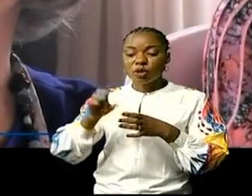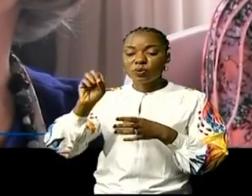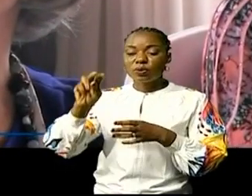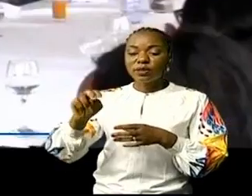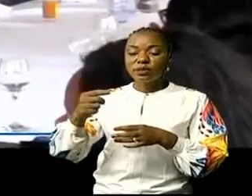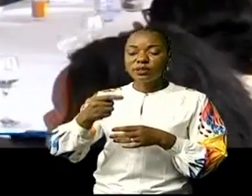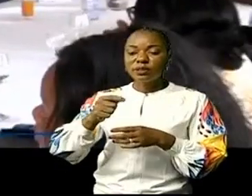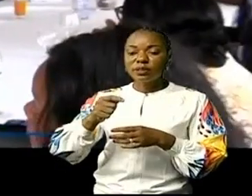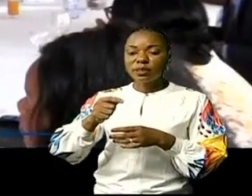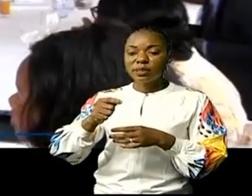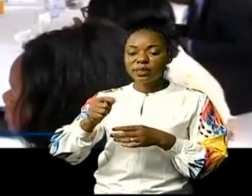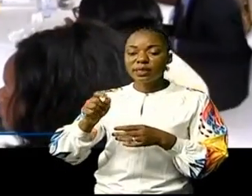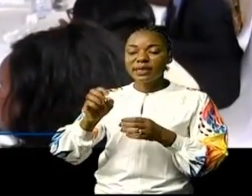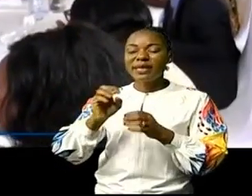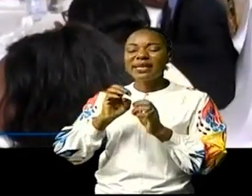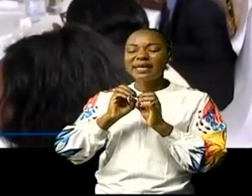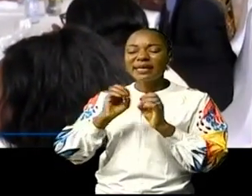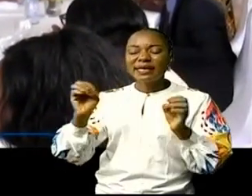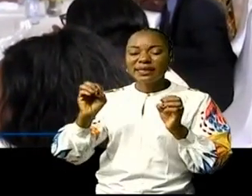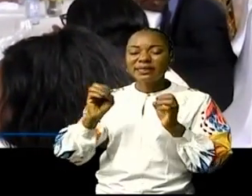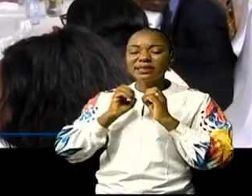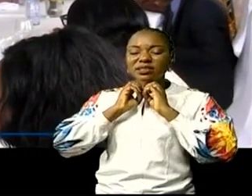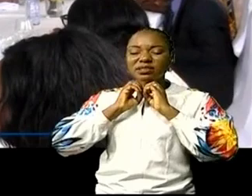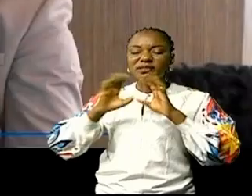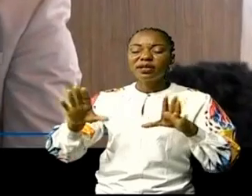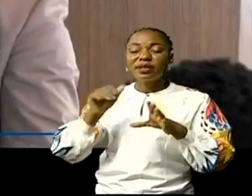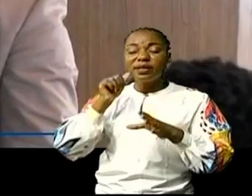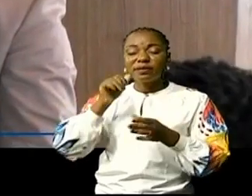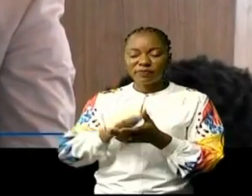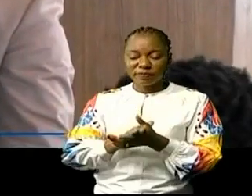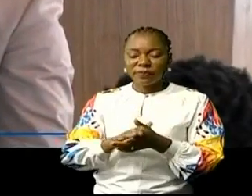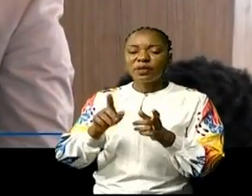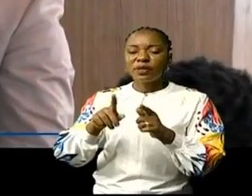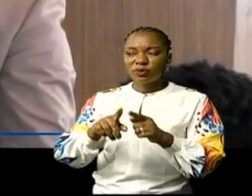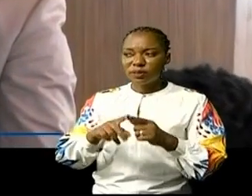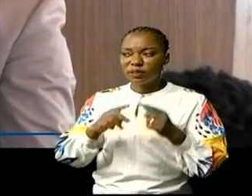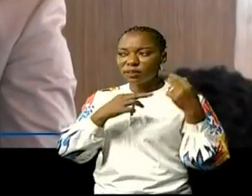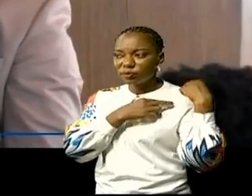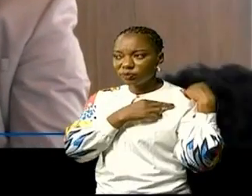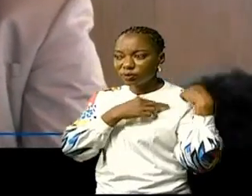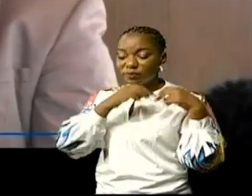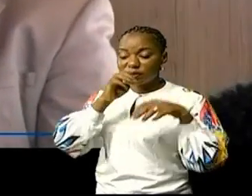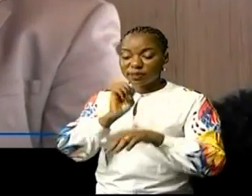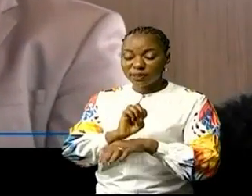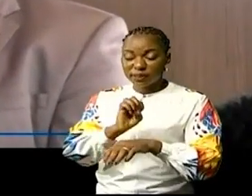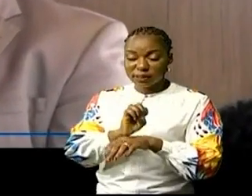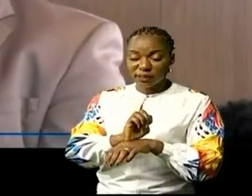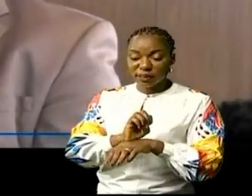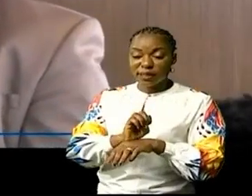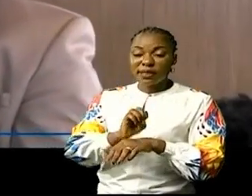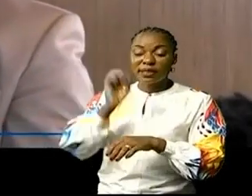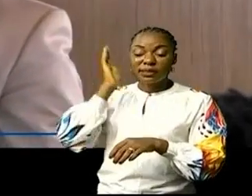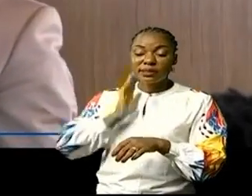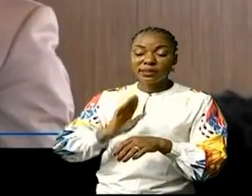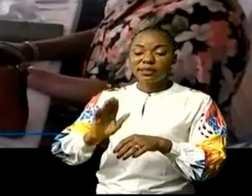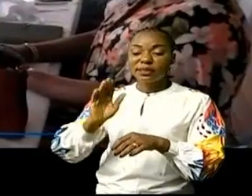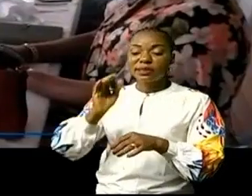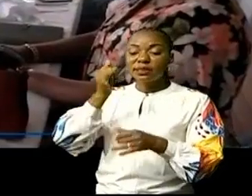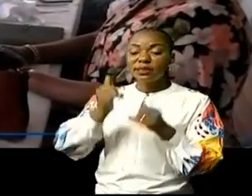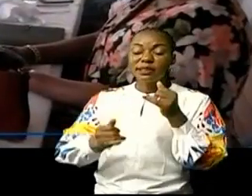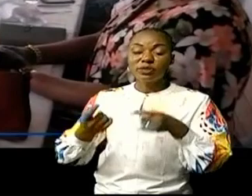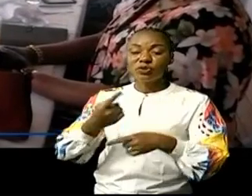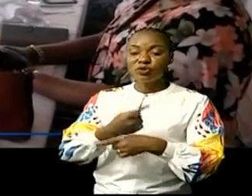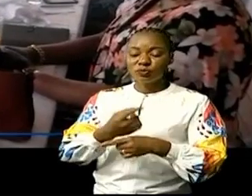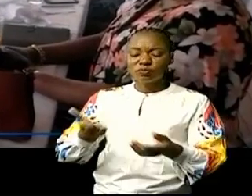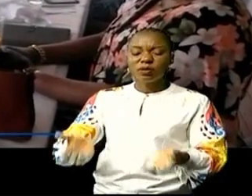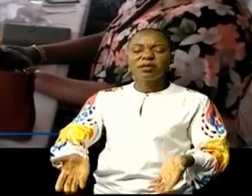des fois se sont réunies pour changer la donne. Et Limonga, un des responsables de l'Église de saint des derniers jours, a appelé ces femmes à